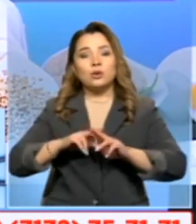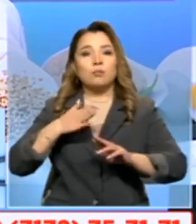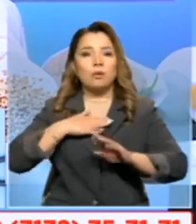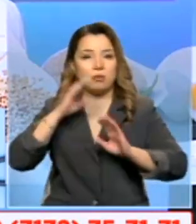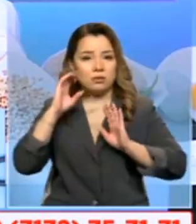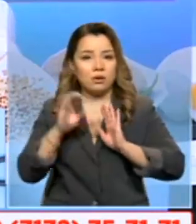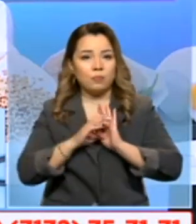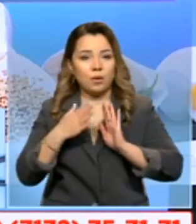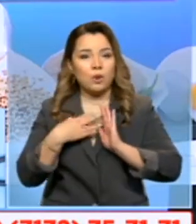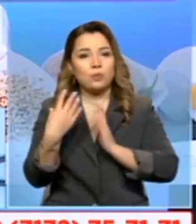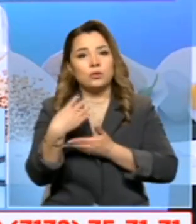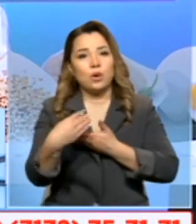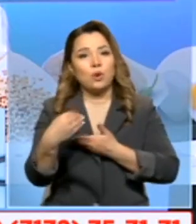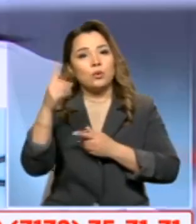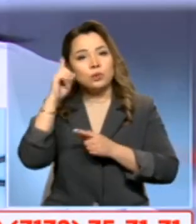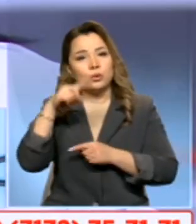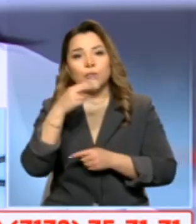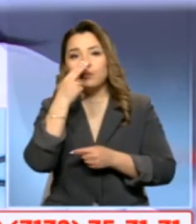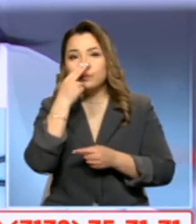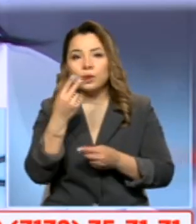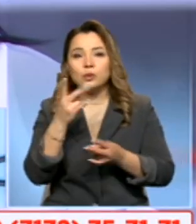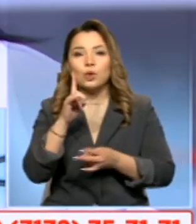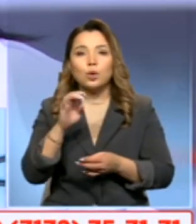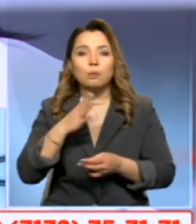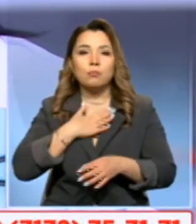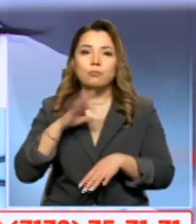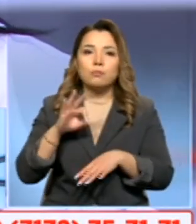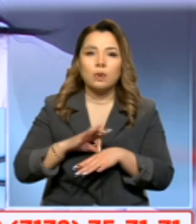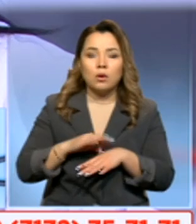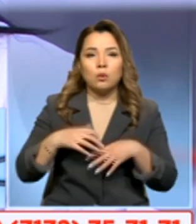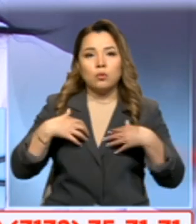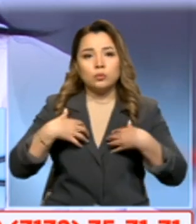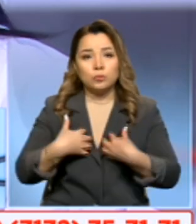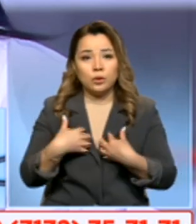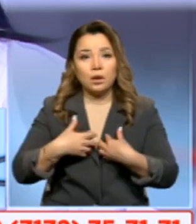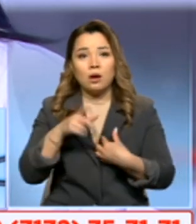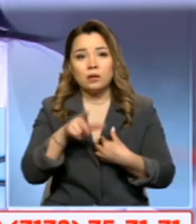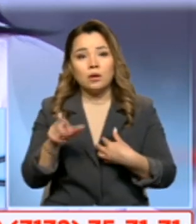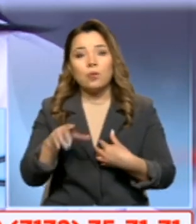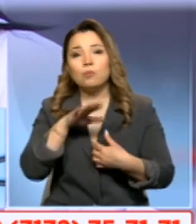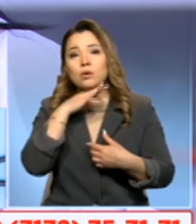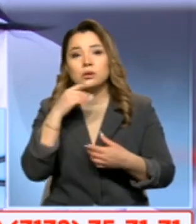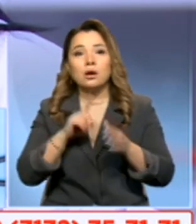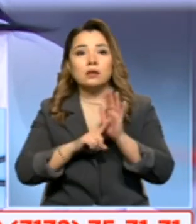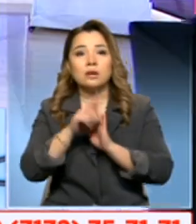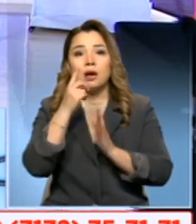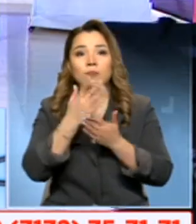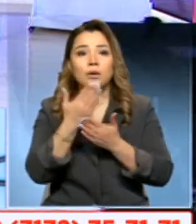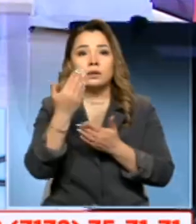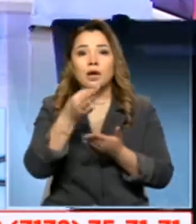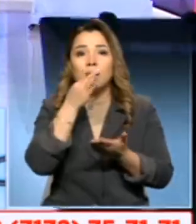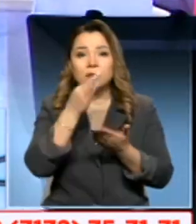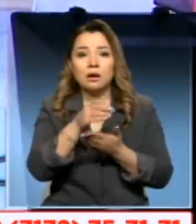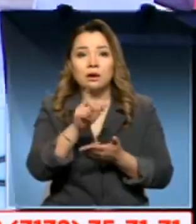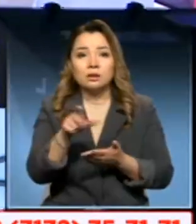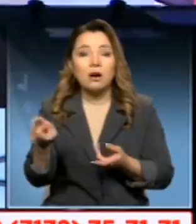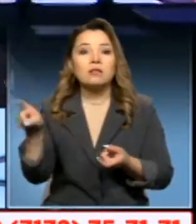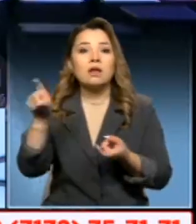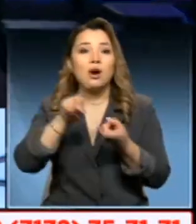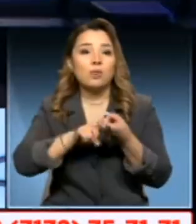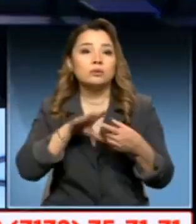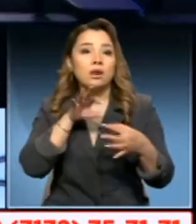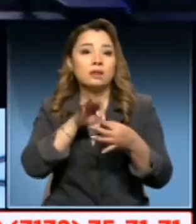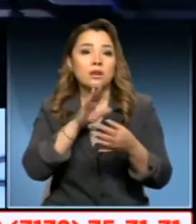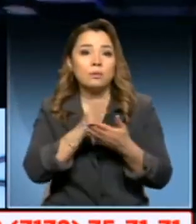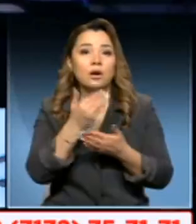тыңдасын, бәрі үйренсін осы мен зоб екен. И көп пациенттерде бізде бастапқы бұл кісілерде де болған, бұлар тәуелдетіп алады ғой,